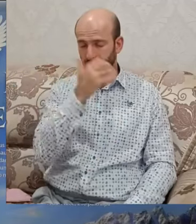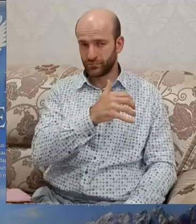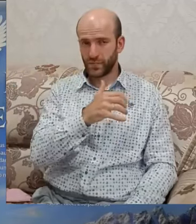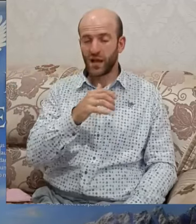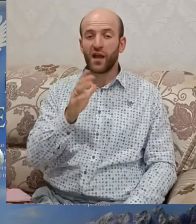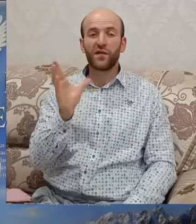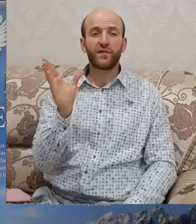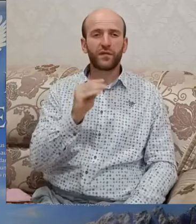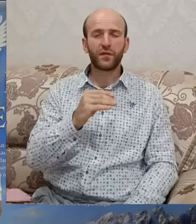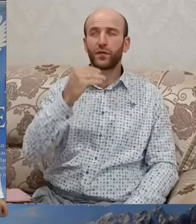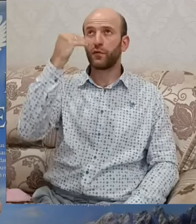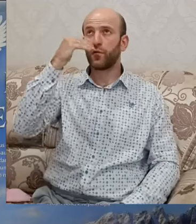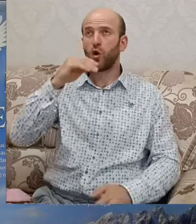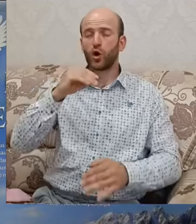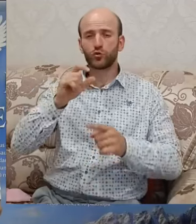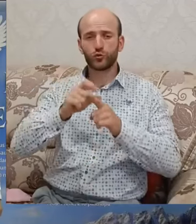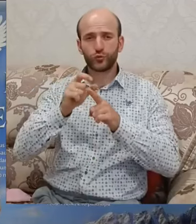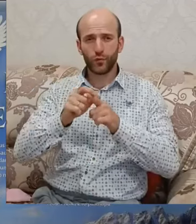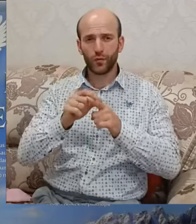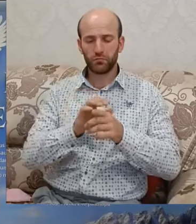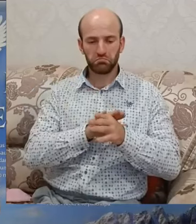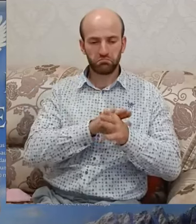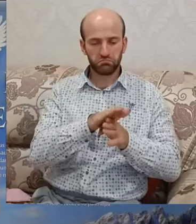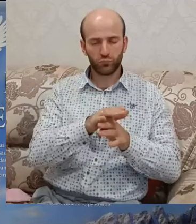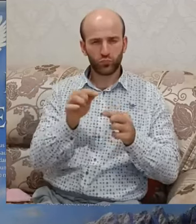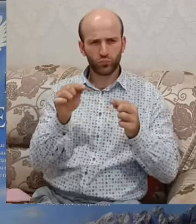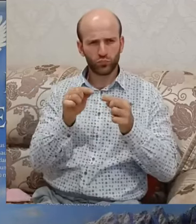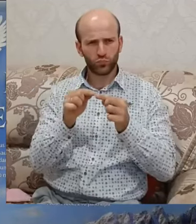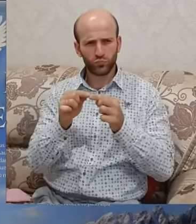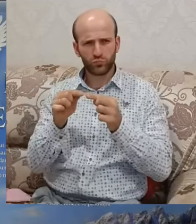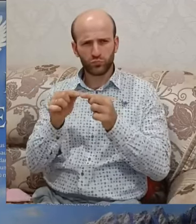žodis išsipildytų. Бог заботится, чтобы его слово